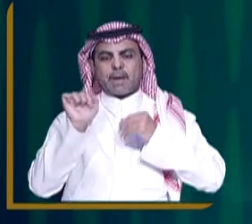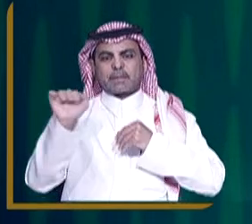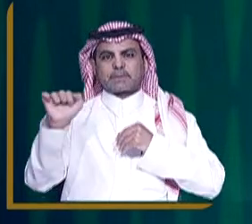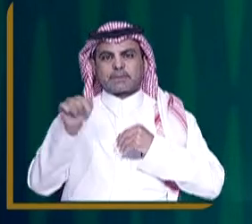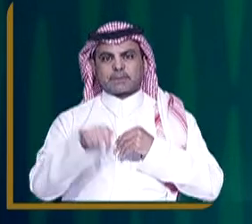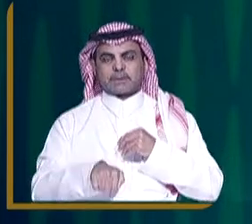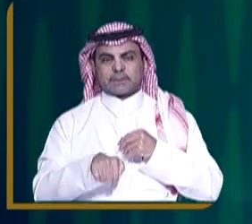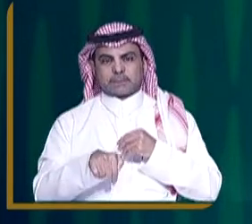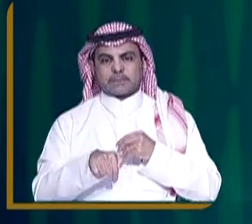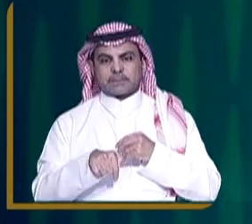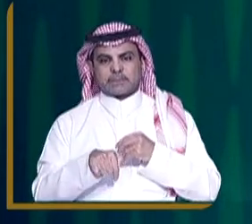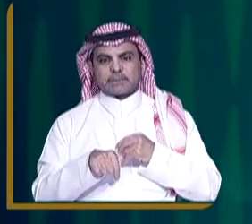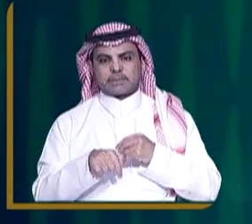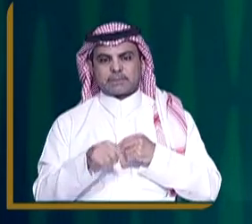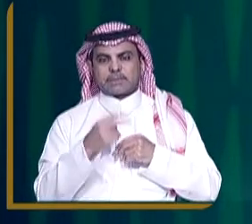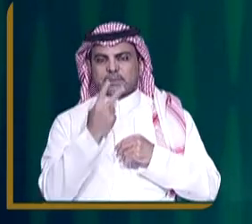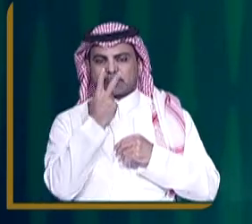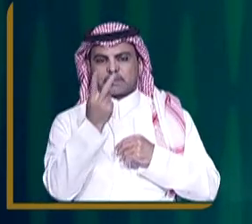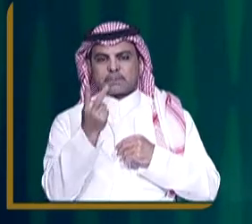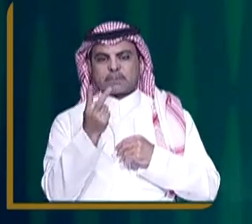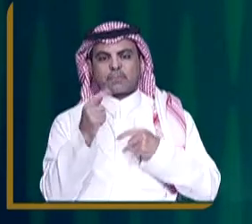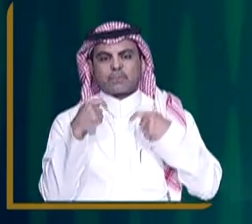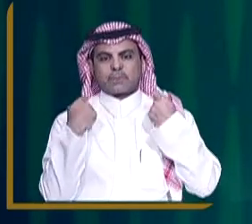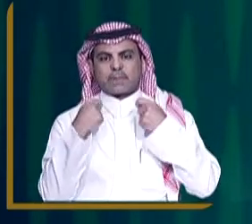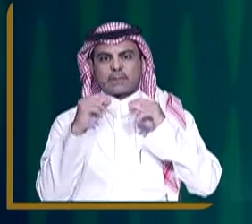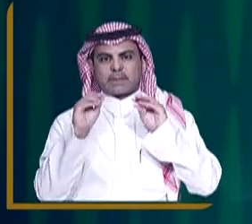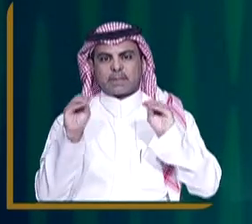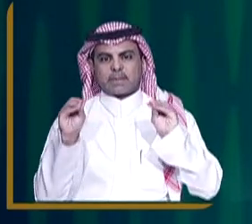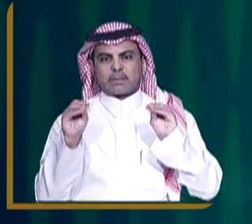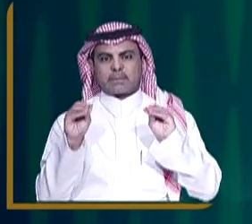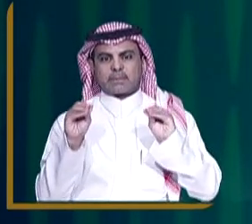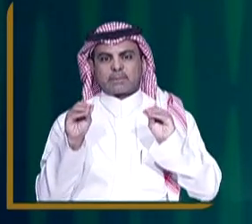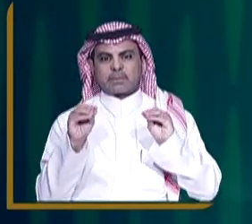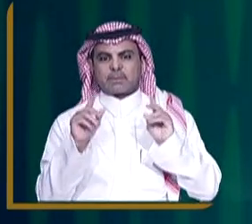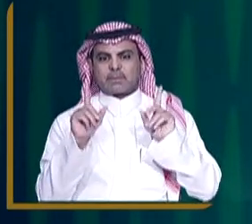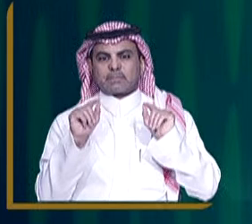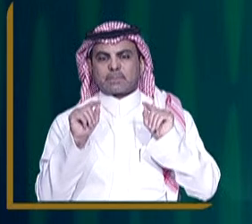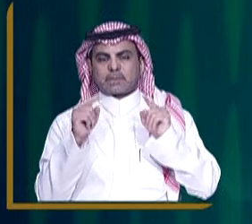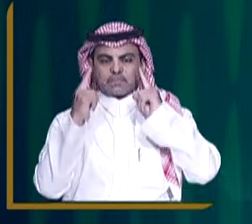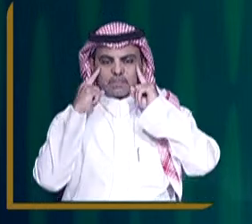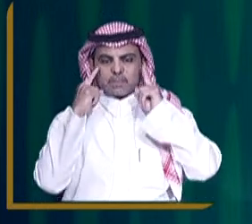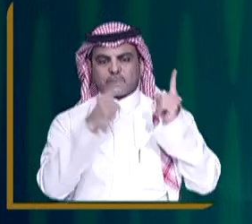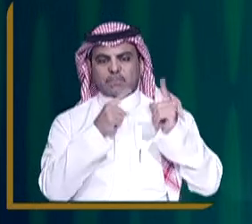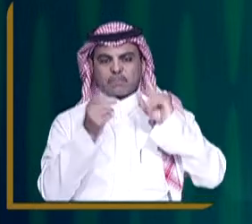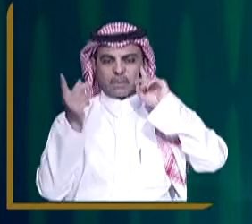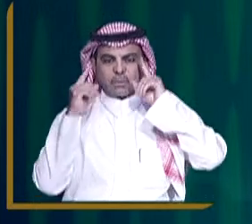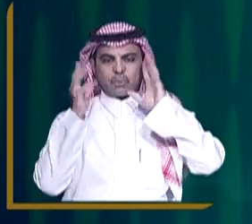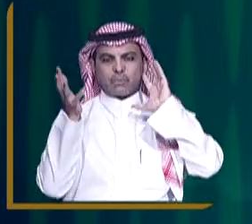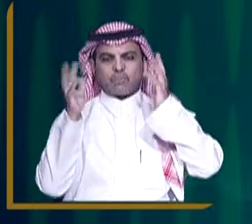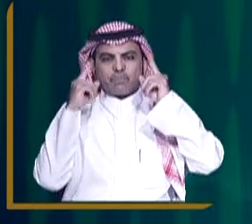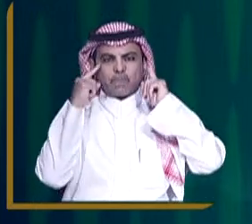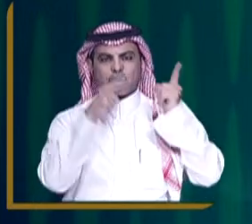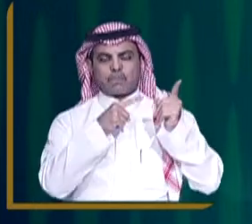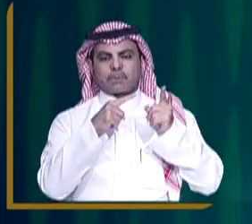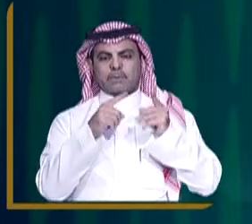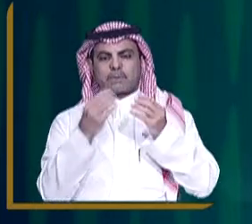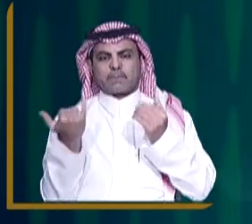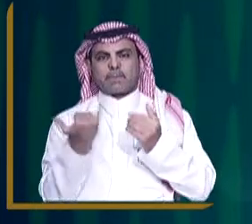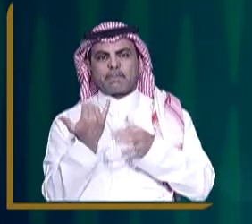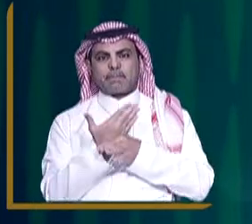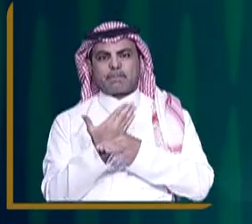من الفترات كانت وزارة التعليم يشار لها بالبنان على المستوى الإقليمي والعالمي في